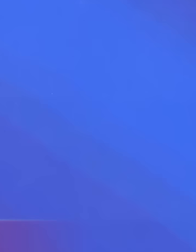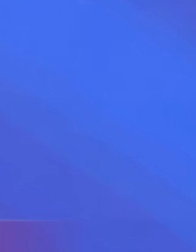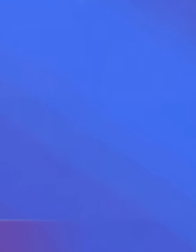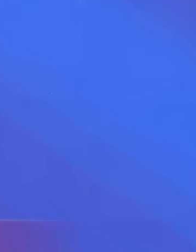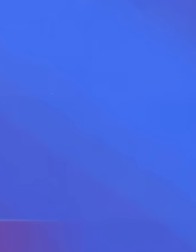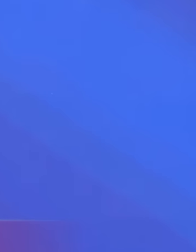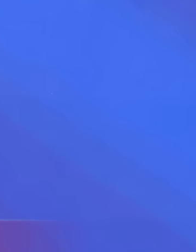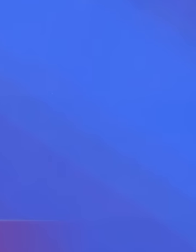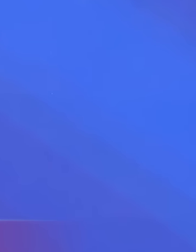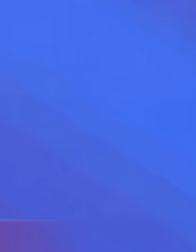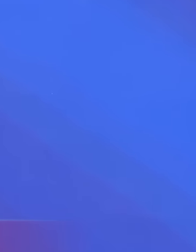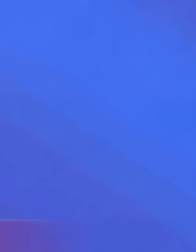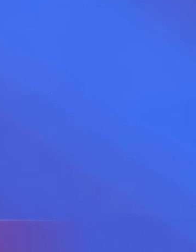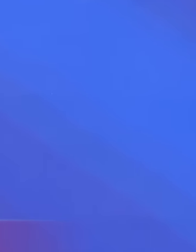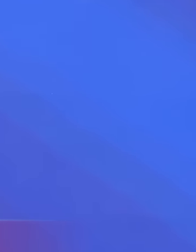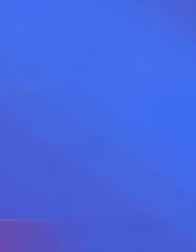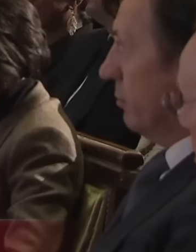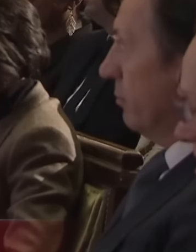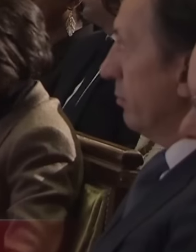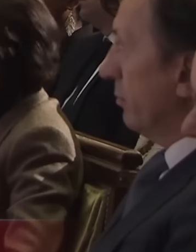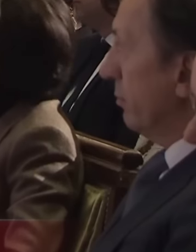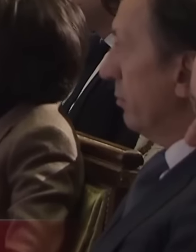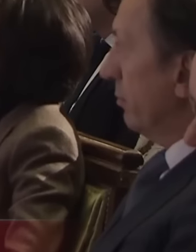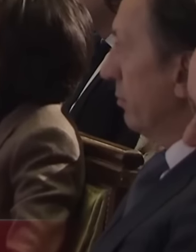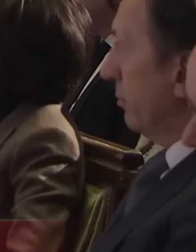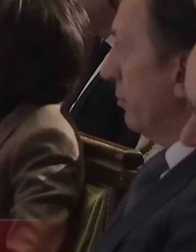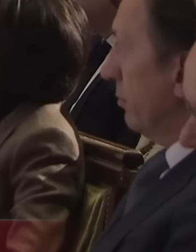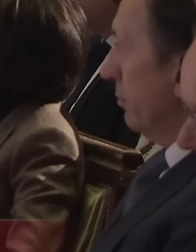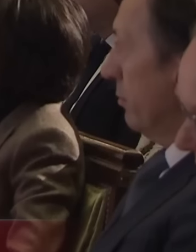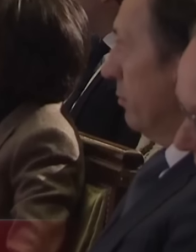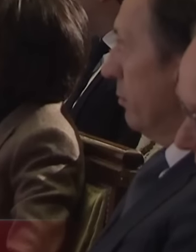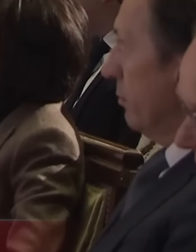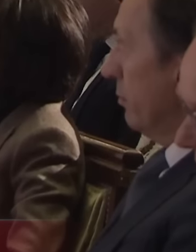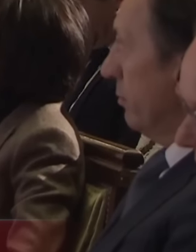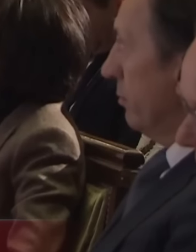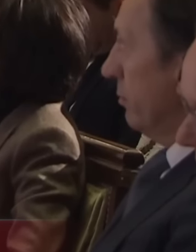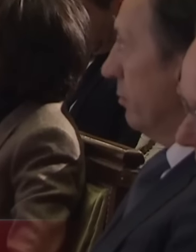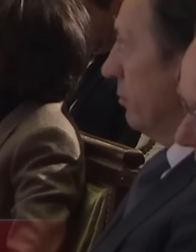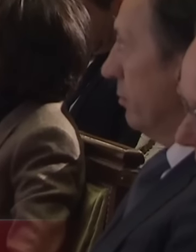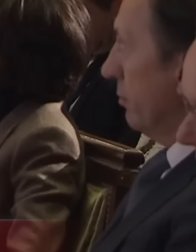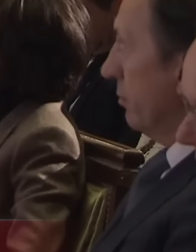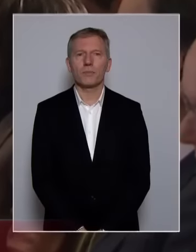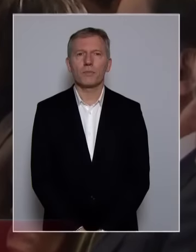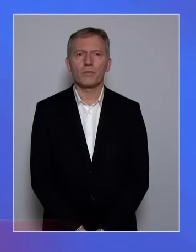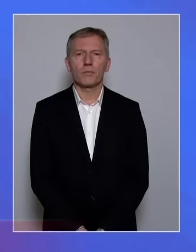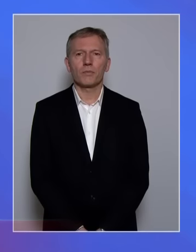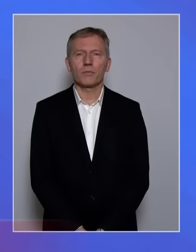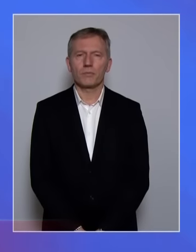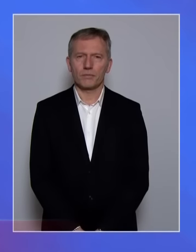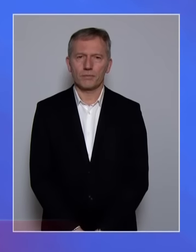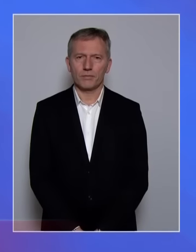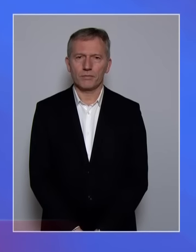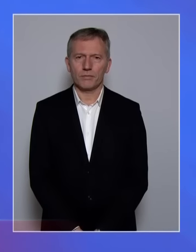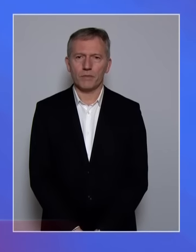messieurs les parlementaires, mesdames et messieurs les députés européens, monsieur le procureur général, monsieur le chef d'état-major des